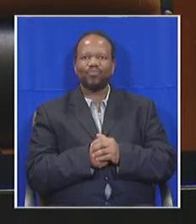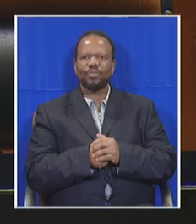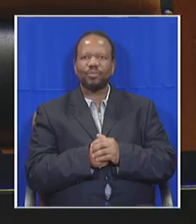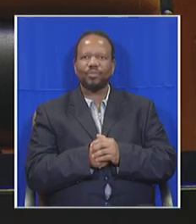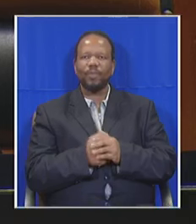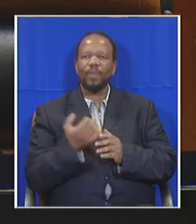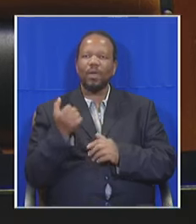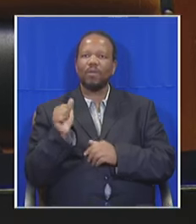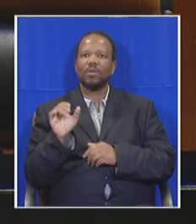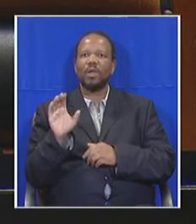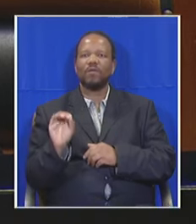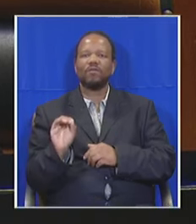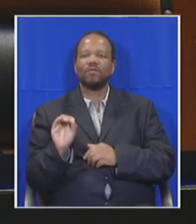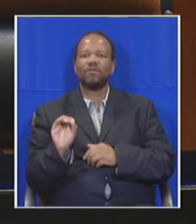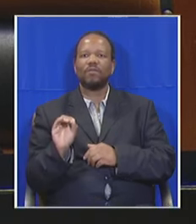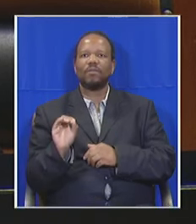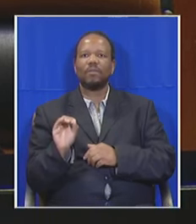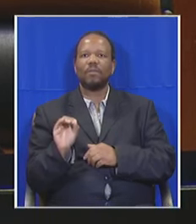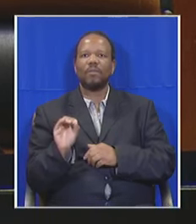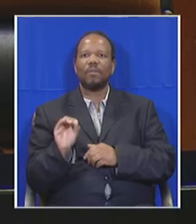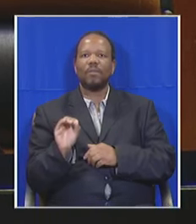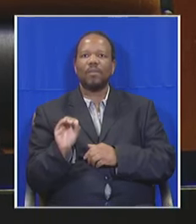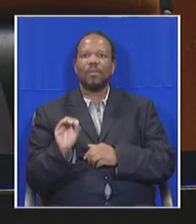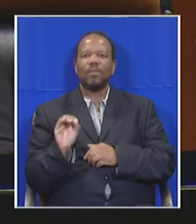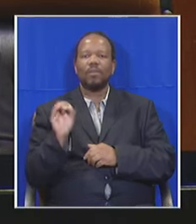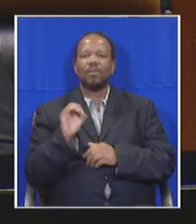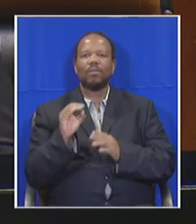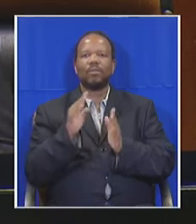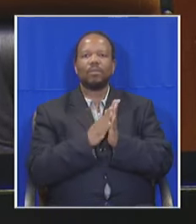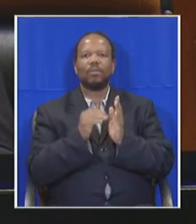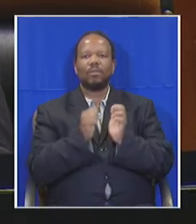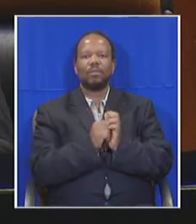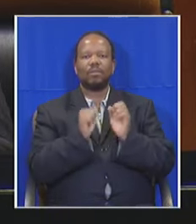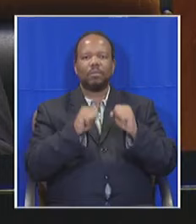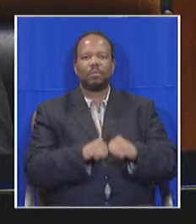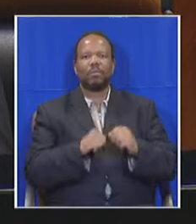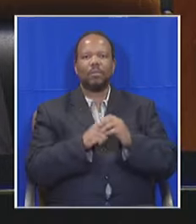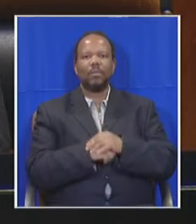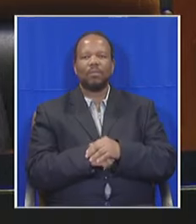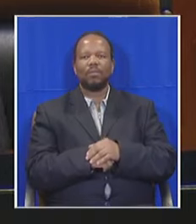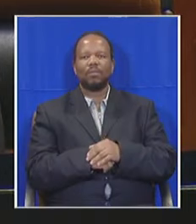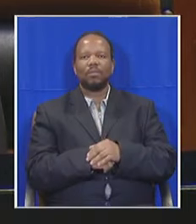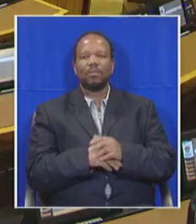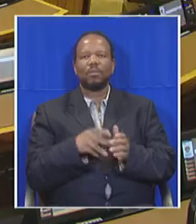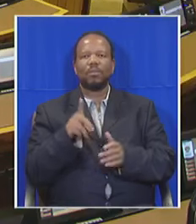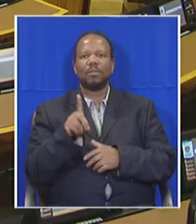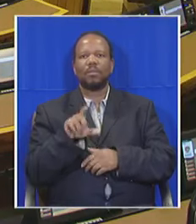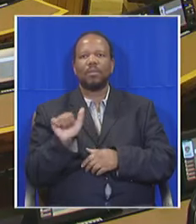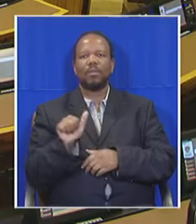are no objections, I put the motion. No objections, agreed to. The DA? Yeah, yeah.